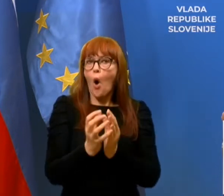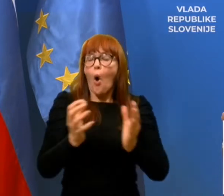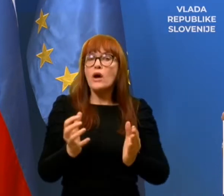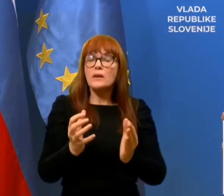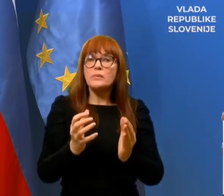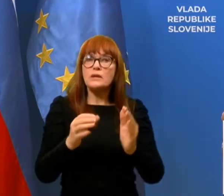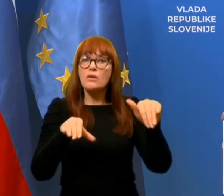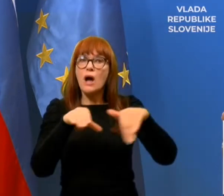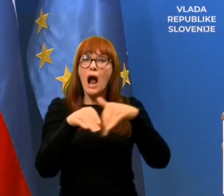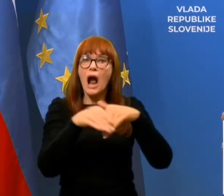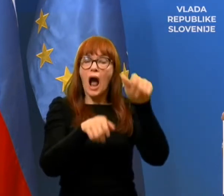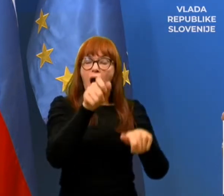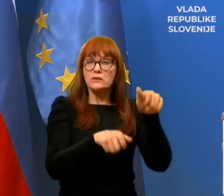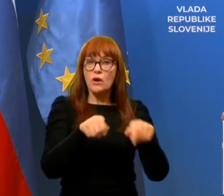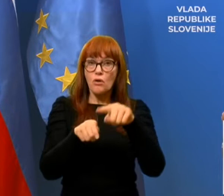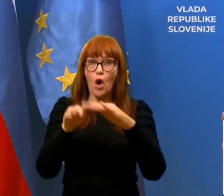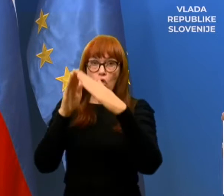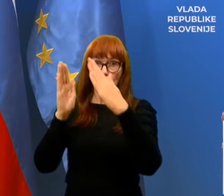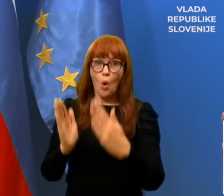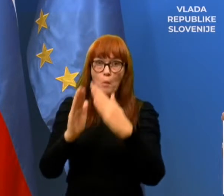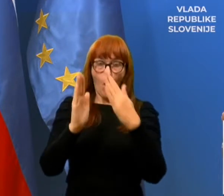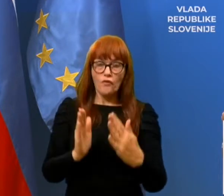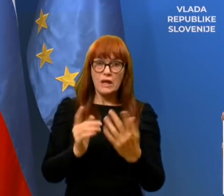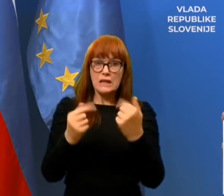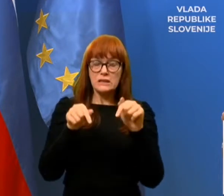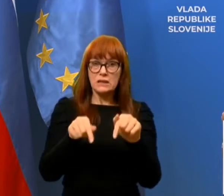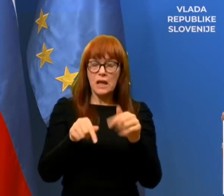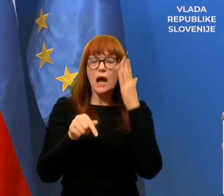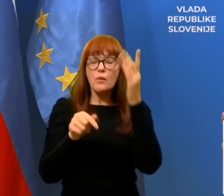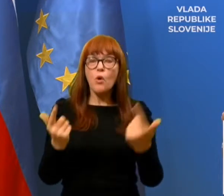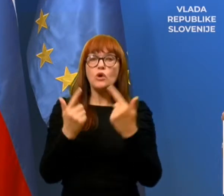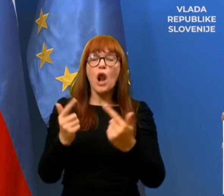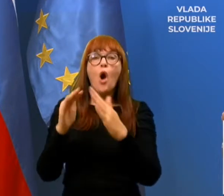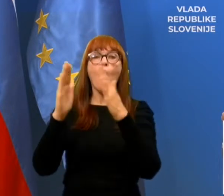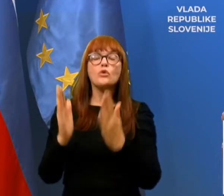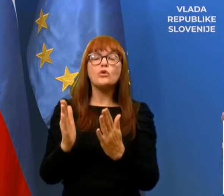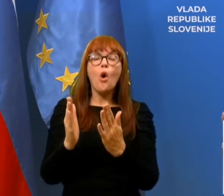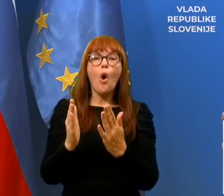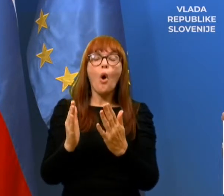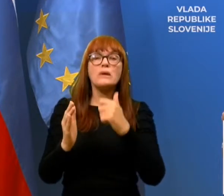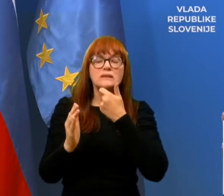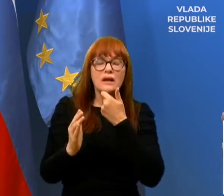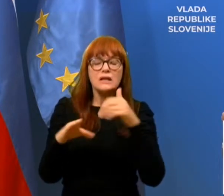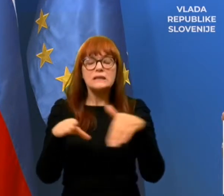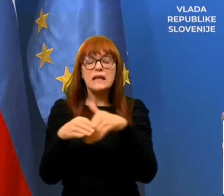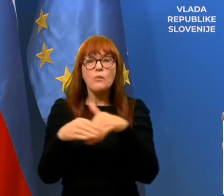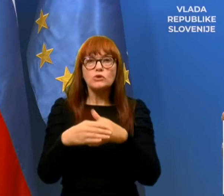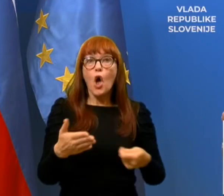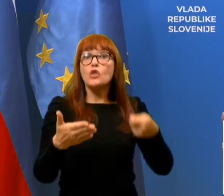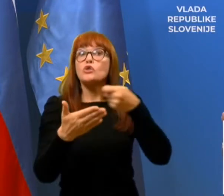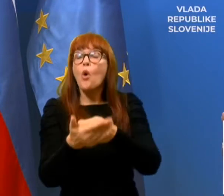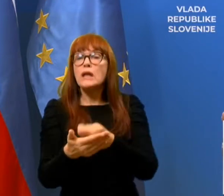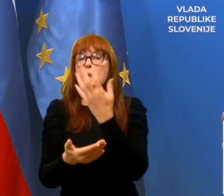kadrov v teh domovih. Iz tega bodo lahko domovi za starejše zaposlili dodatnih